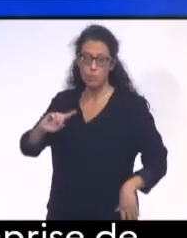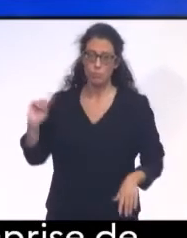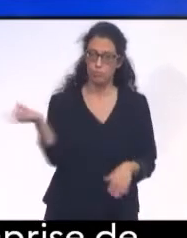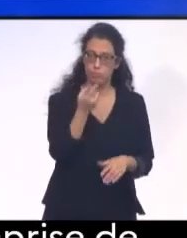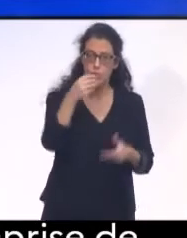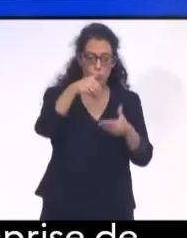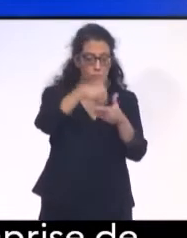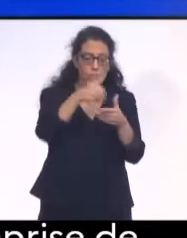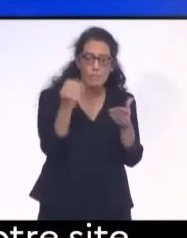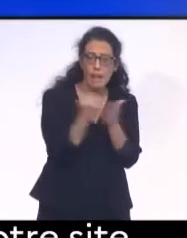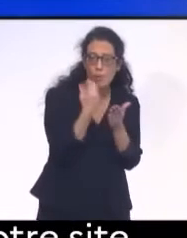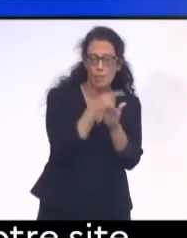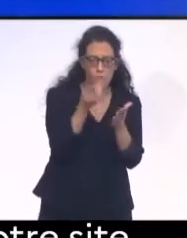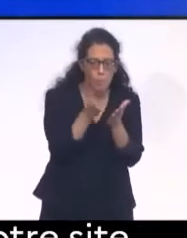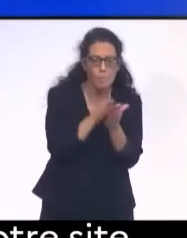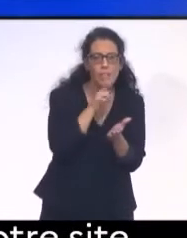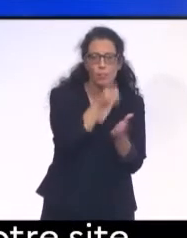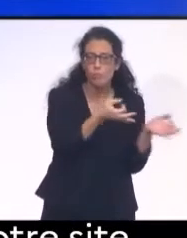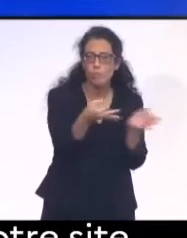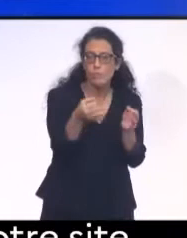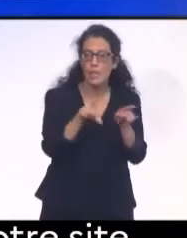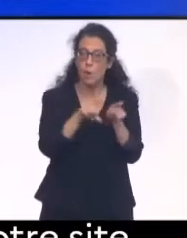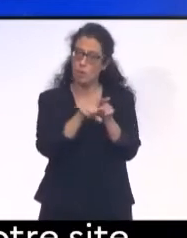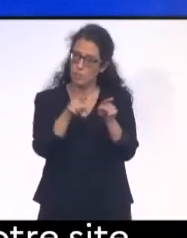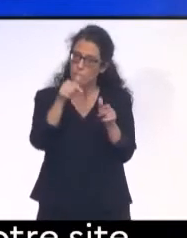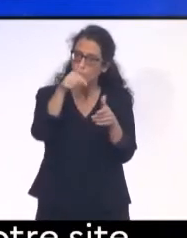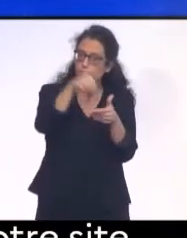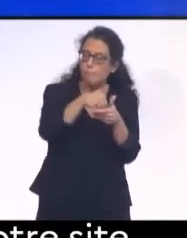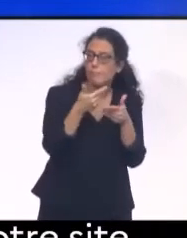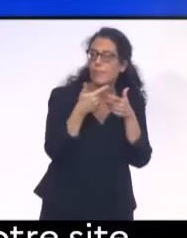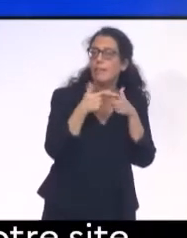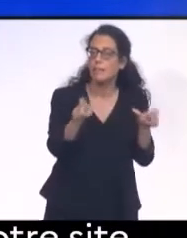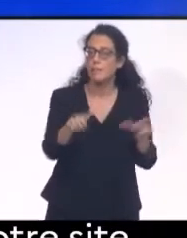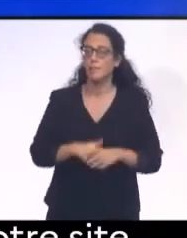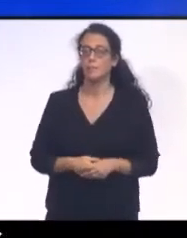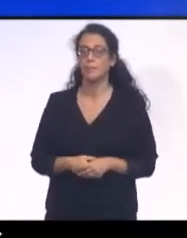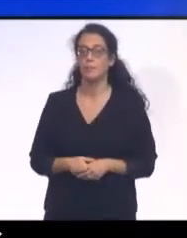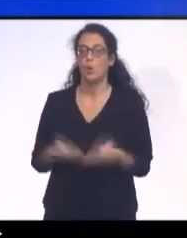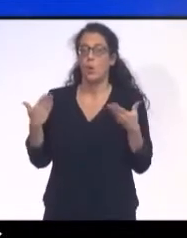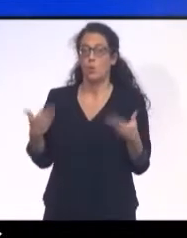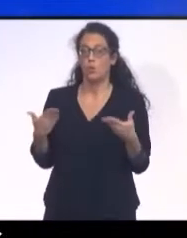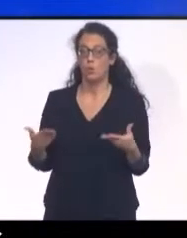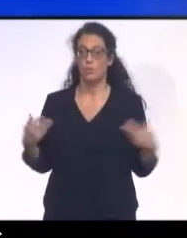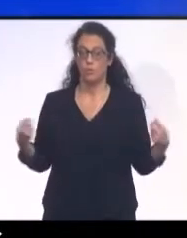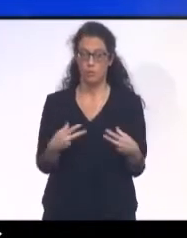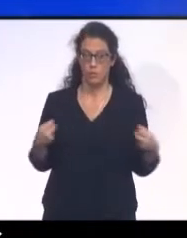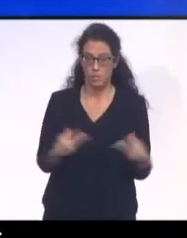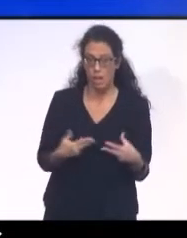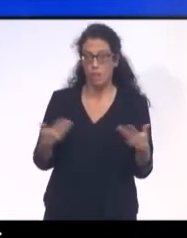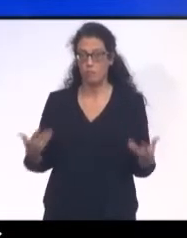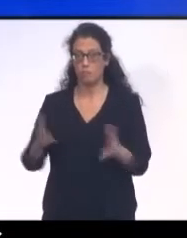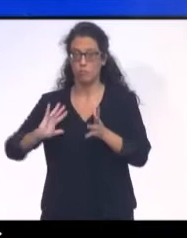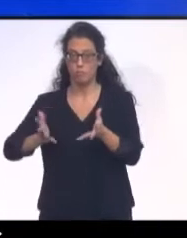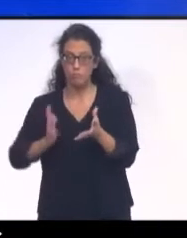informations, mais surtout, nous les mettons en accessibilité. Aujourd'hui, sous-titrage, LSF, diffusion